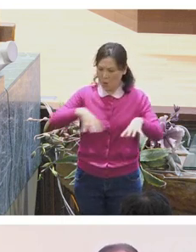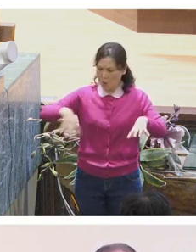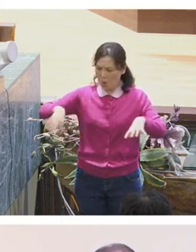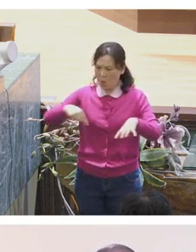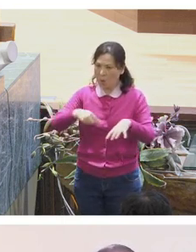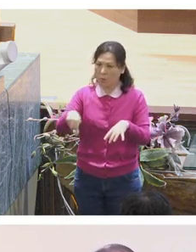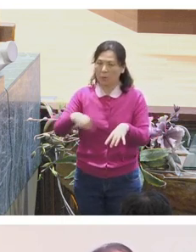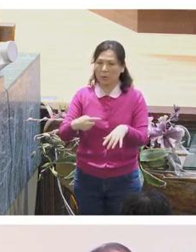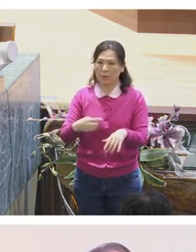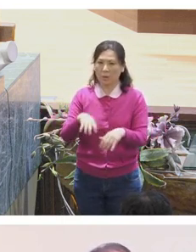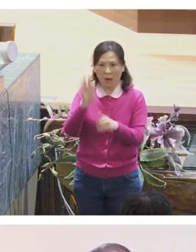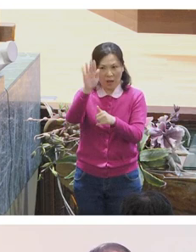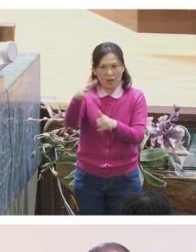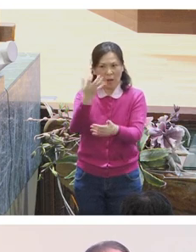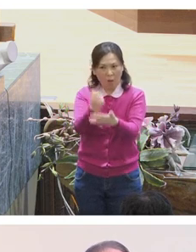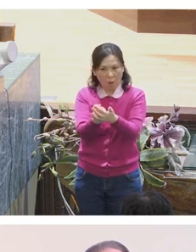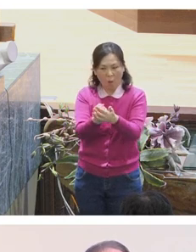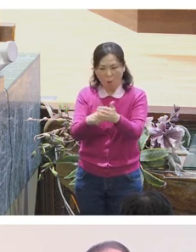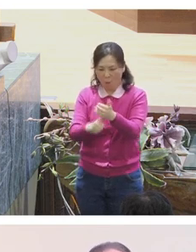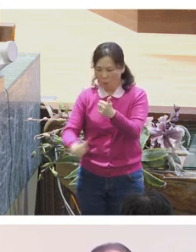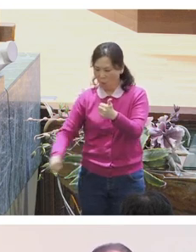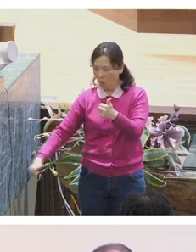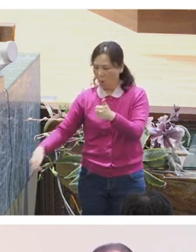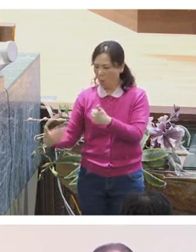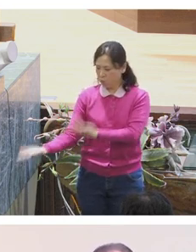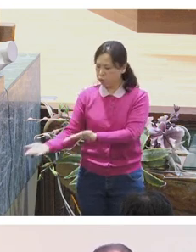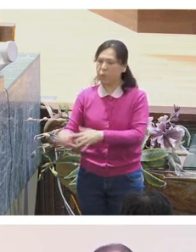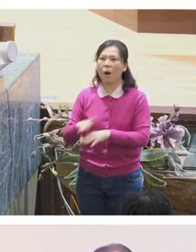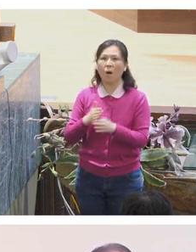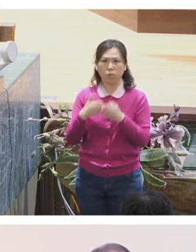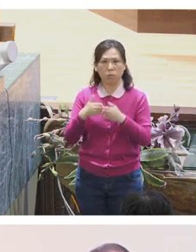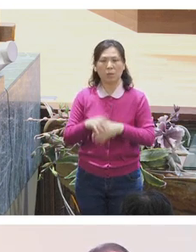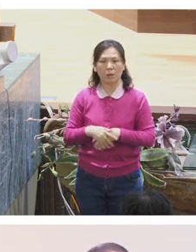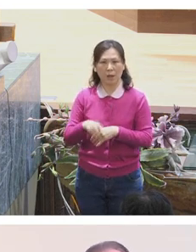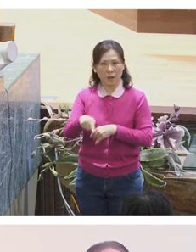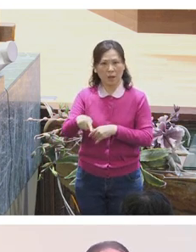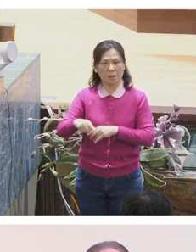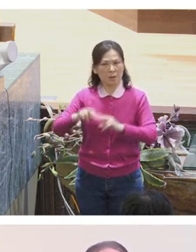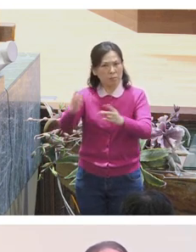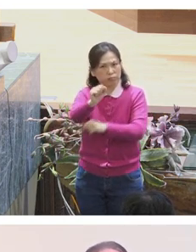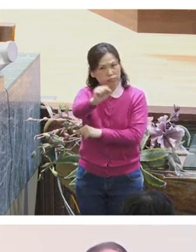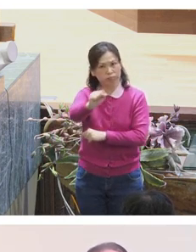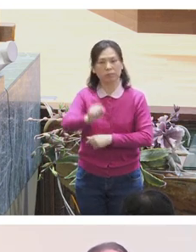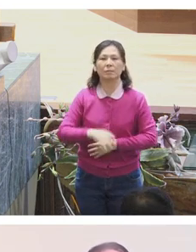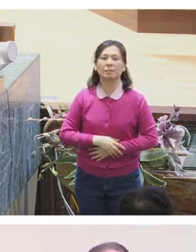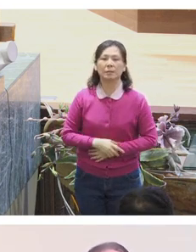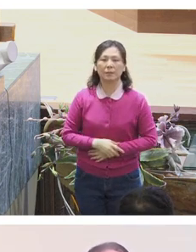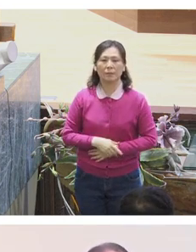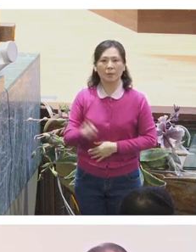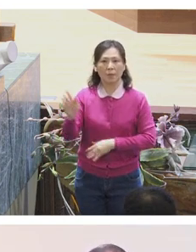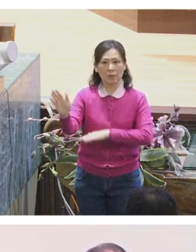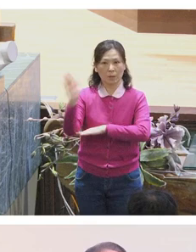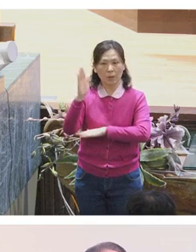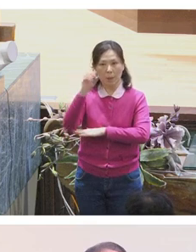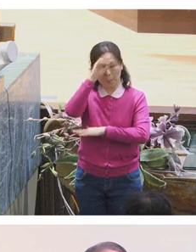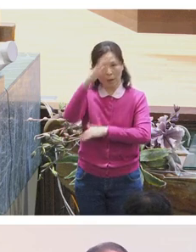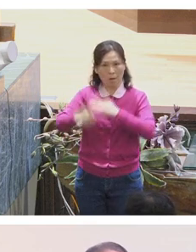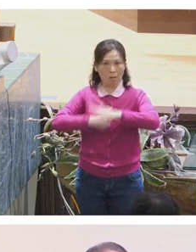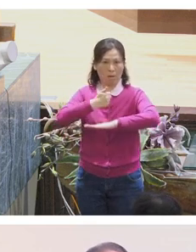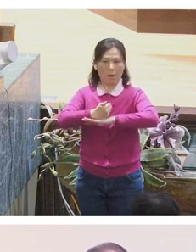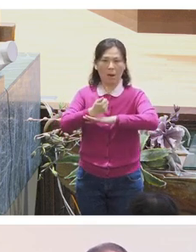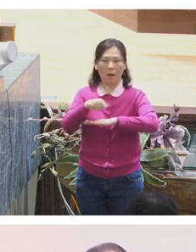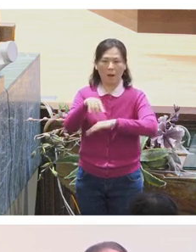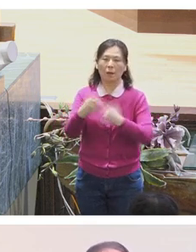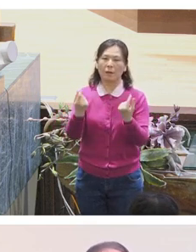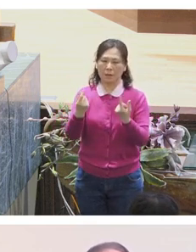我们要留给子孙的，这些是不准动的。所以，所有政党在执政的时候，必须要建构真